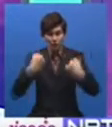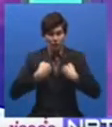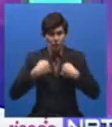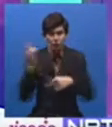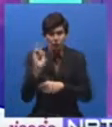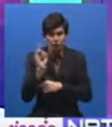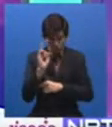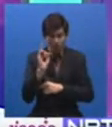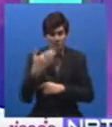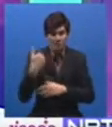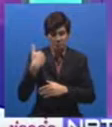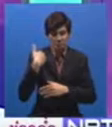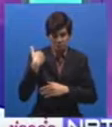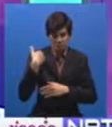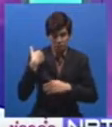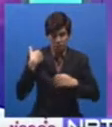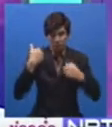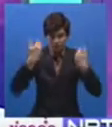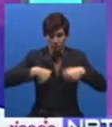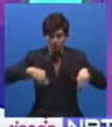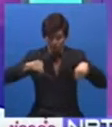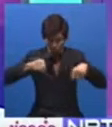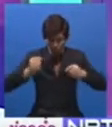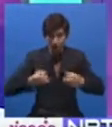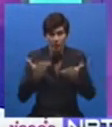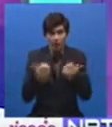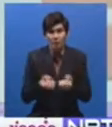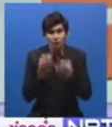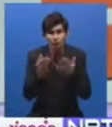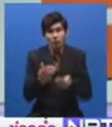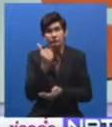นนะคะสามารถใส่วิ่งรับส่งประชาชนได้ค่ะ